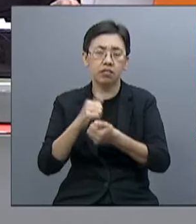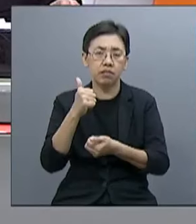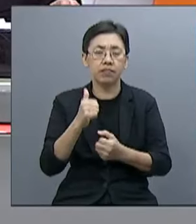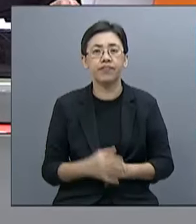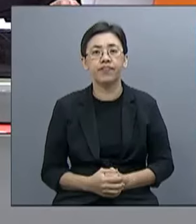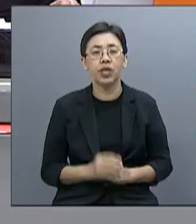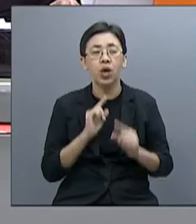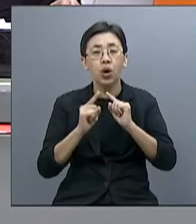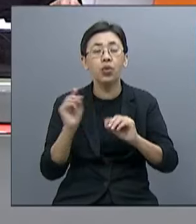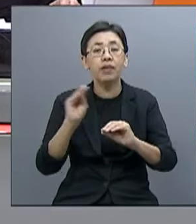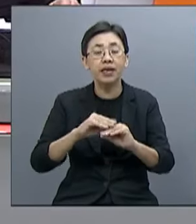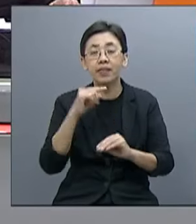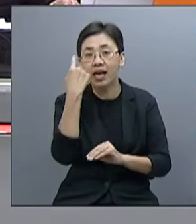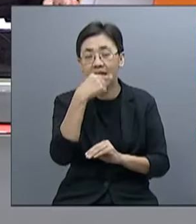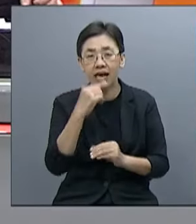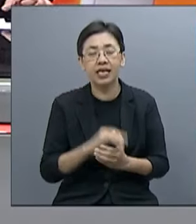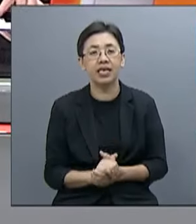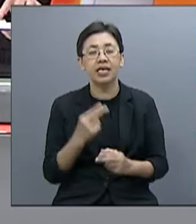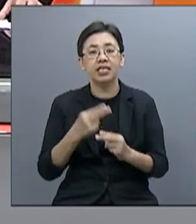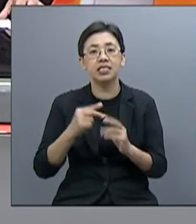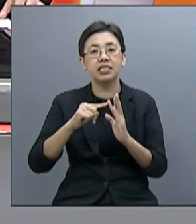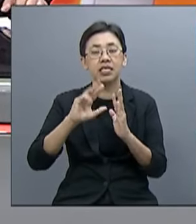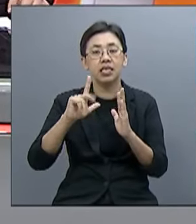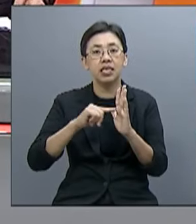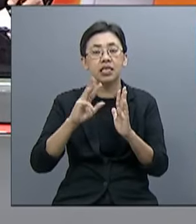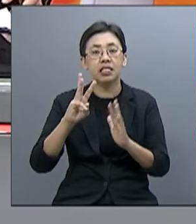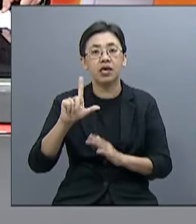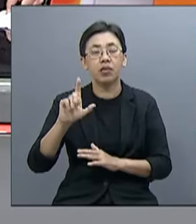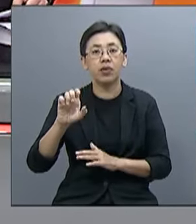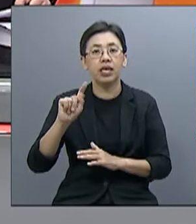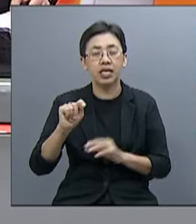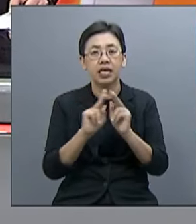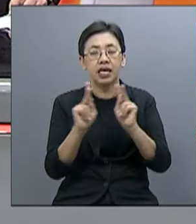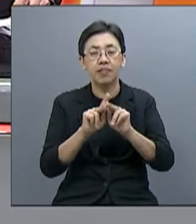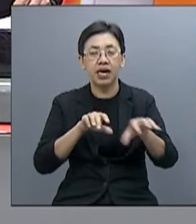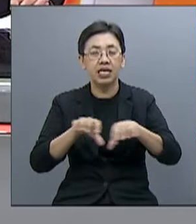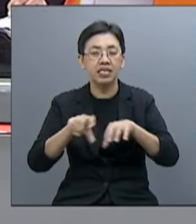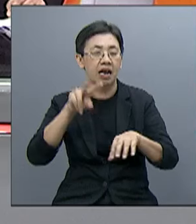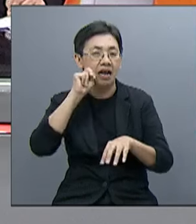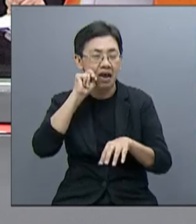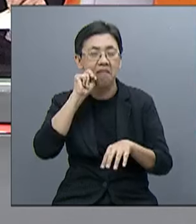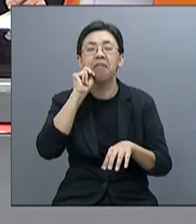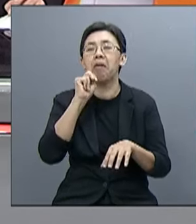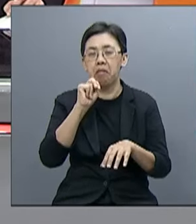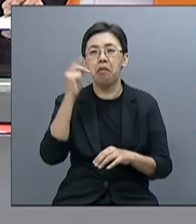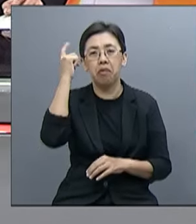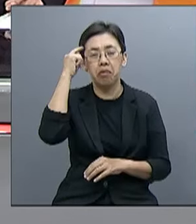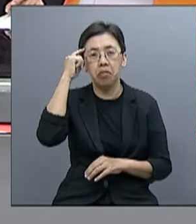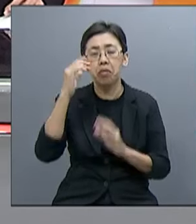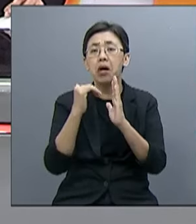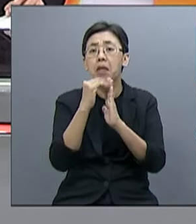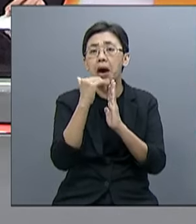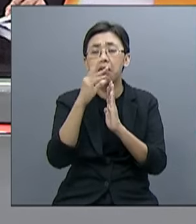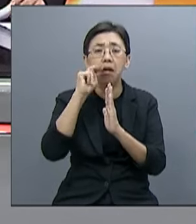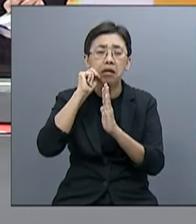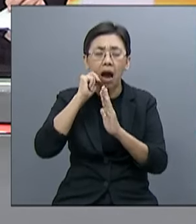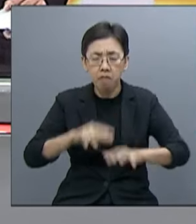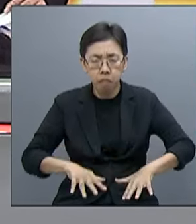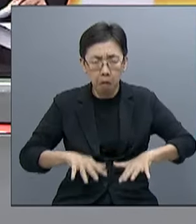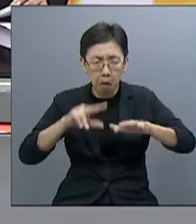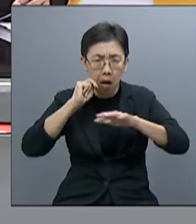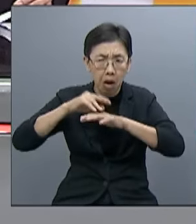พูดคุยเพิ่มเติมกับคุณชวลิตจันทรัตน์กรรมการและผู้เชี่ยวชาญด้านน้ำทีมกรุ๊ปนะคะถึงทิศทางน้ำเหนือณขณะนี้หลายคนกลัวว่าจะไ